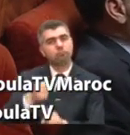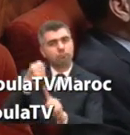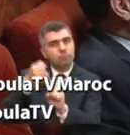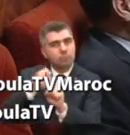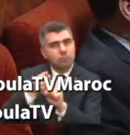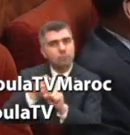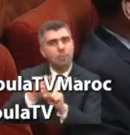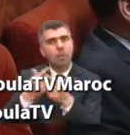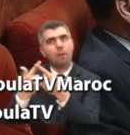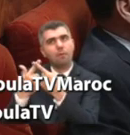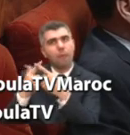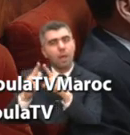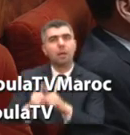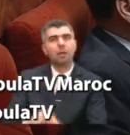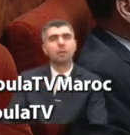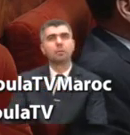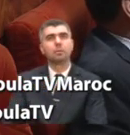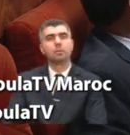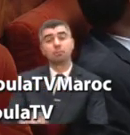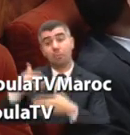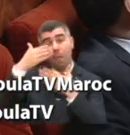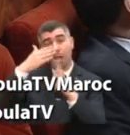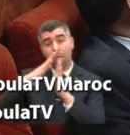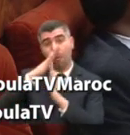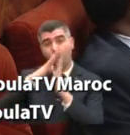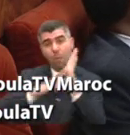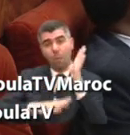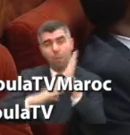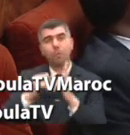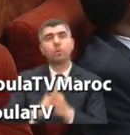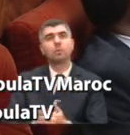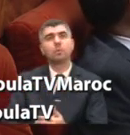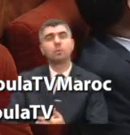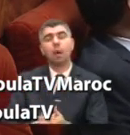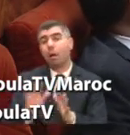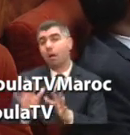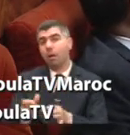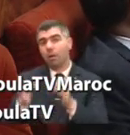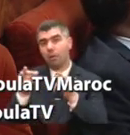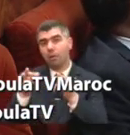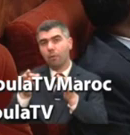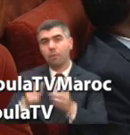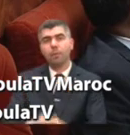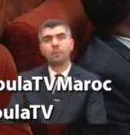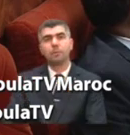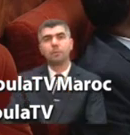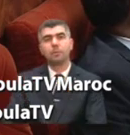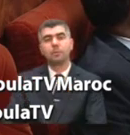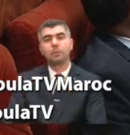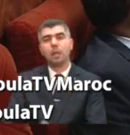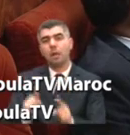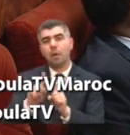مستويات مختلفة لبلادنا، ومن ذلك أن الخطة